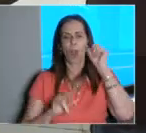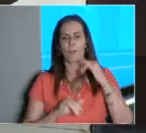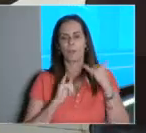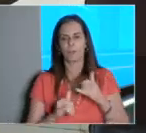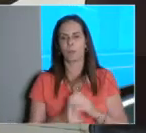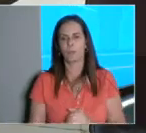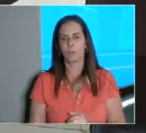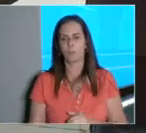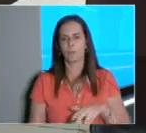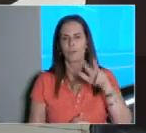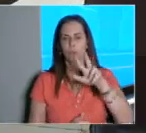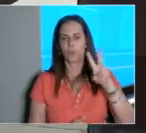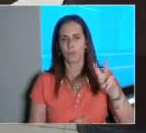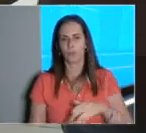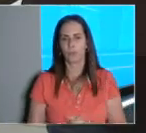מביאים?